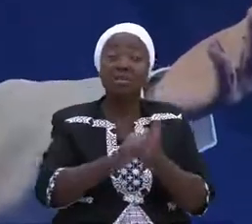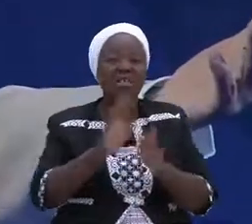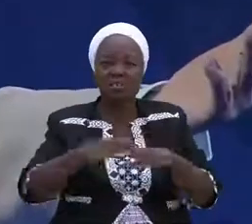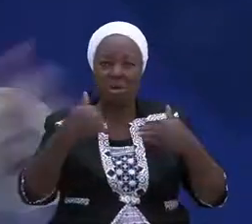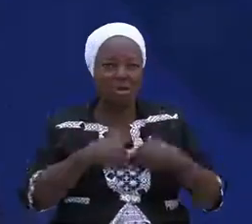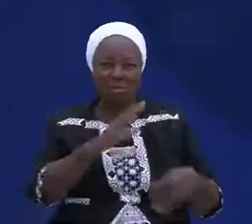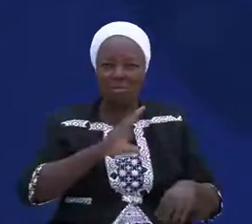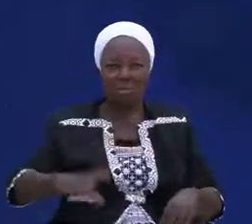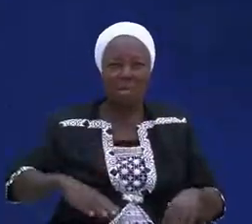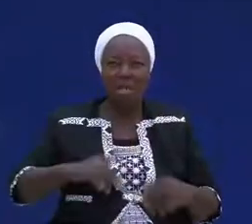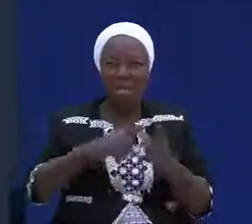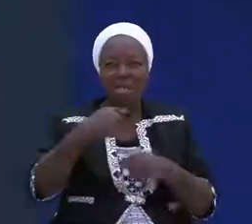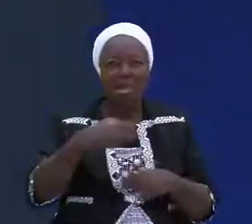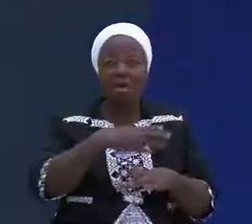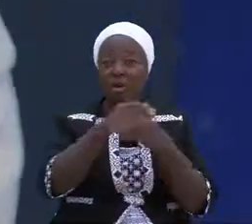gens-là